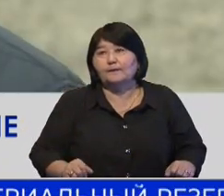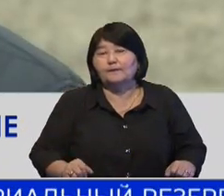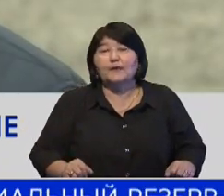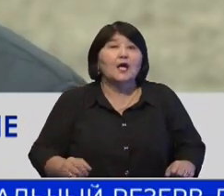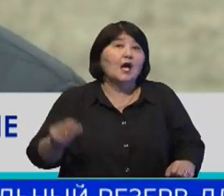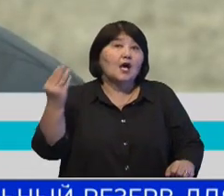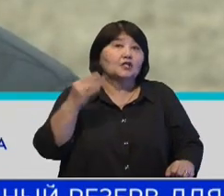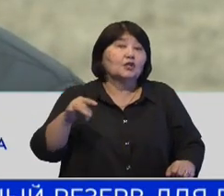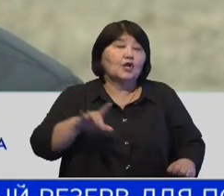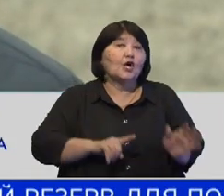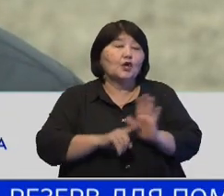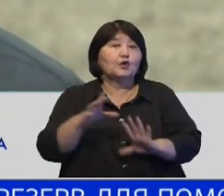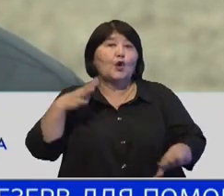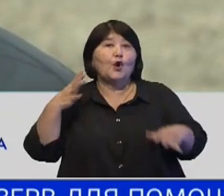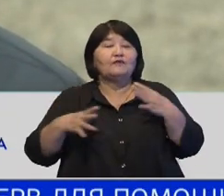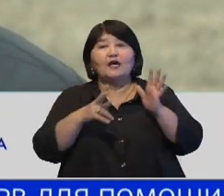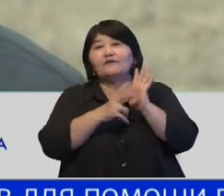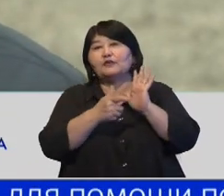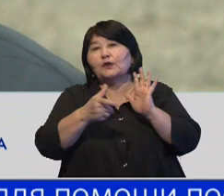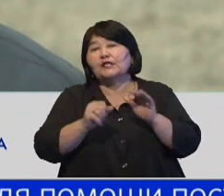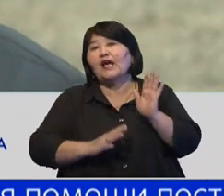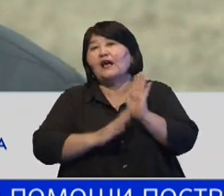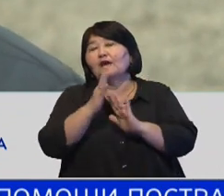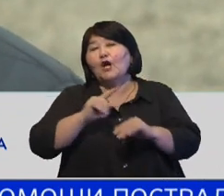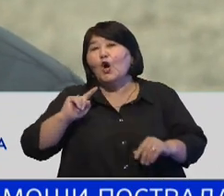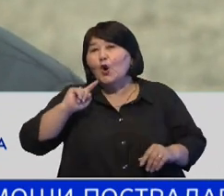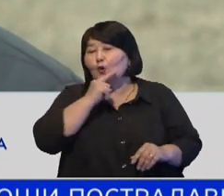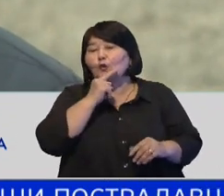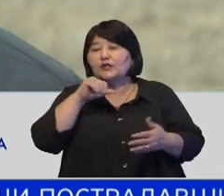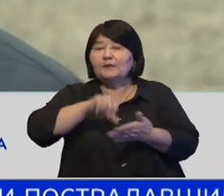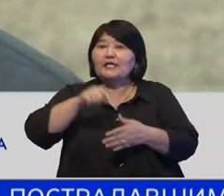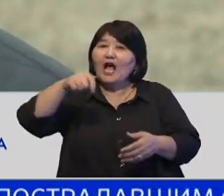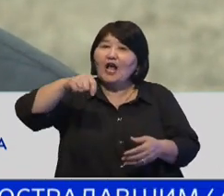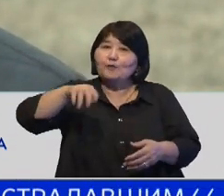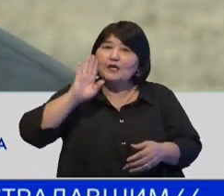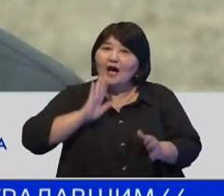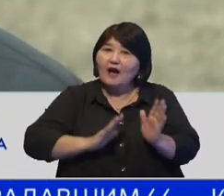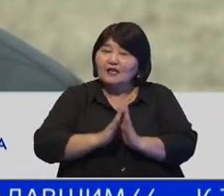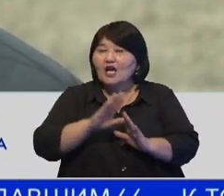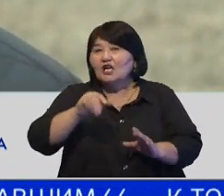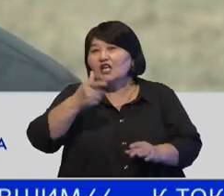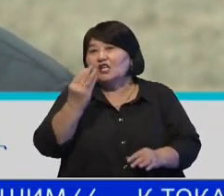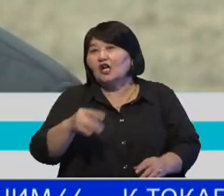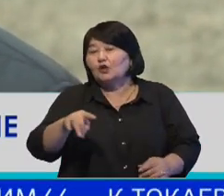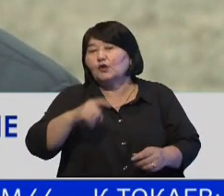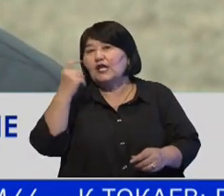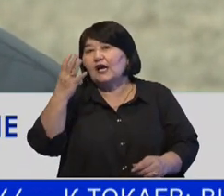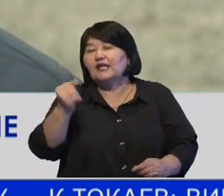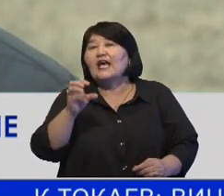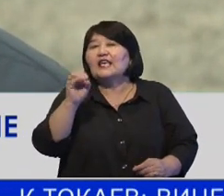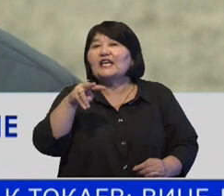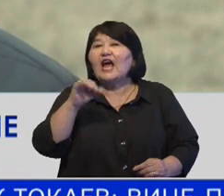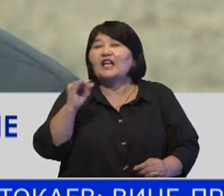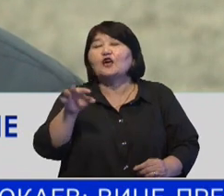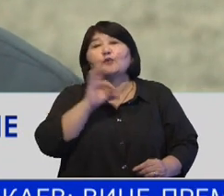В Шиерийском районе идет подготовка 800 гектаров для выращивания кукурузы методом капельного орошения. В Жалгашском районе хозяйство Ерала